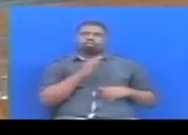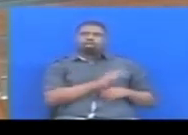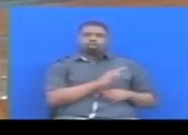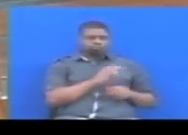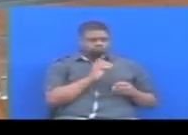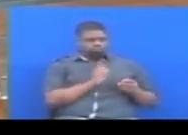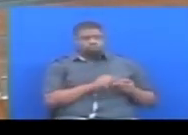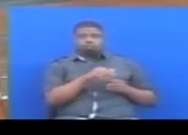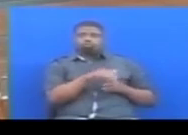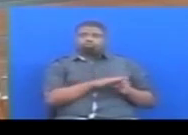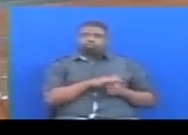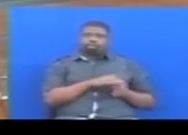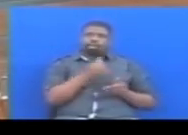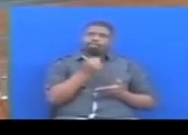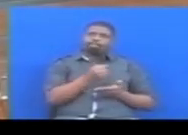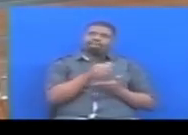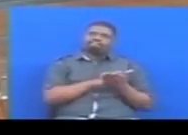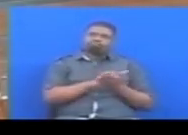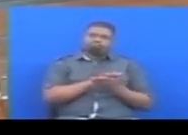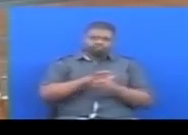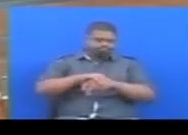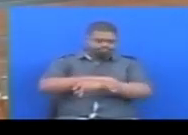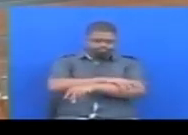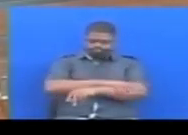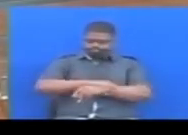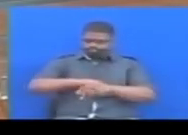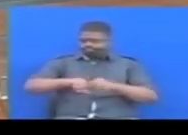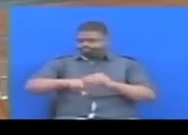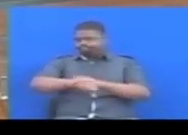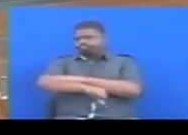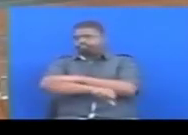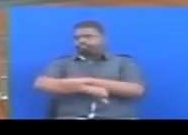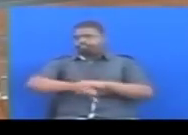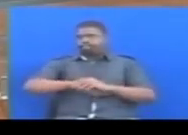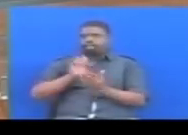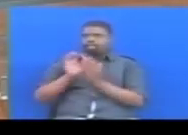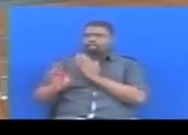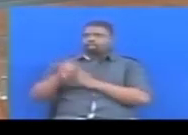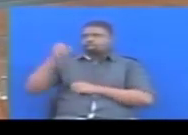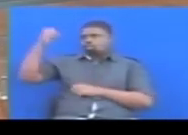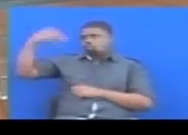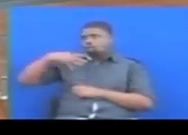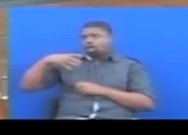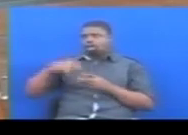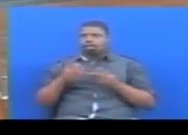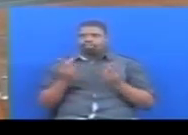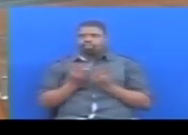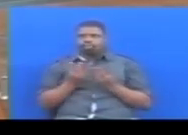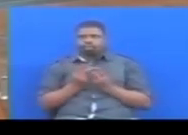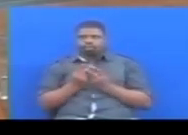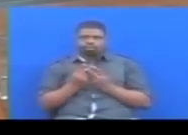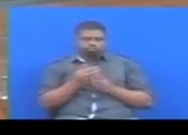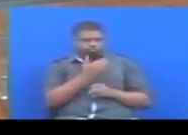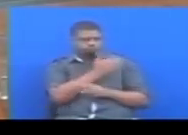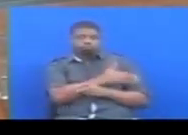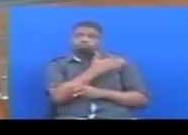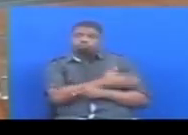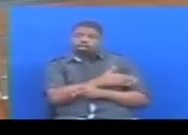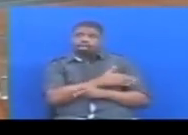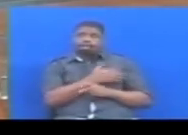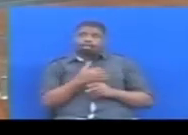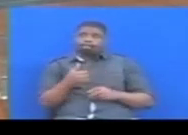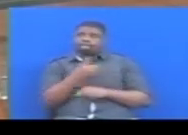mafuta ambayo yanawakinga dhidi ya hii miale ya jua. Lakini sambamba na hilo, huduma za matibabu ya kansa ni bure ndani ya